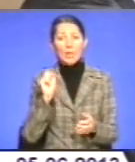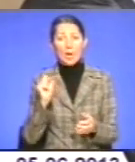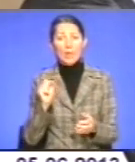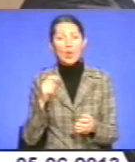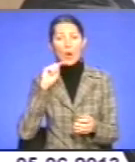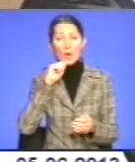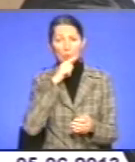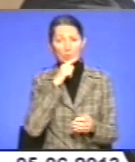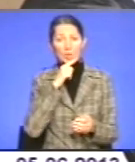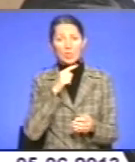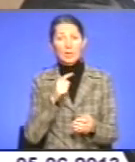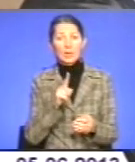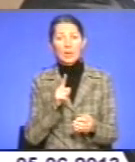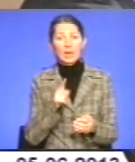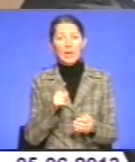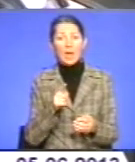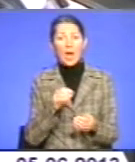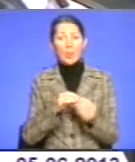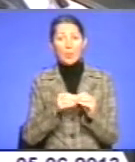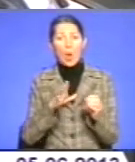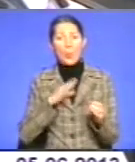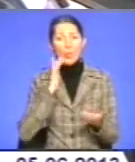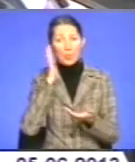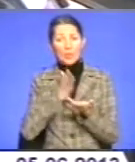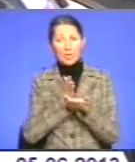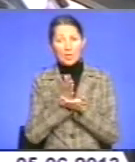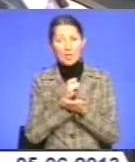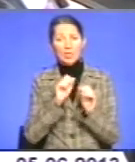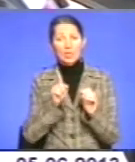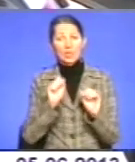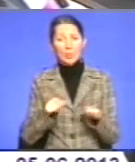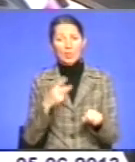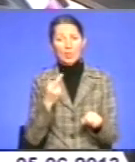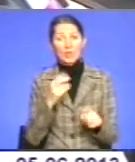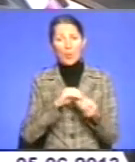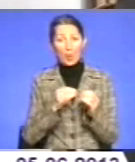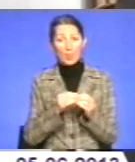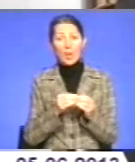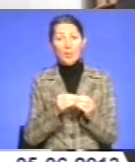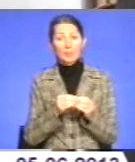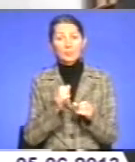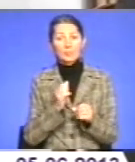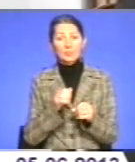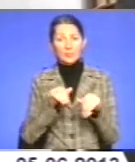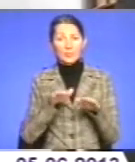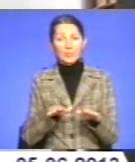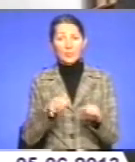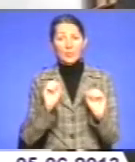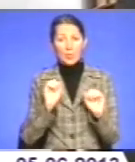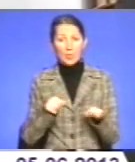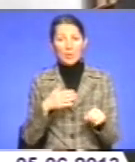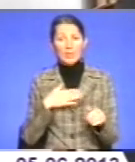площини, можливо, звести до компромісу? Я думаю, що цілком можливо звести, тому що у нас є